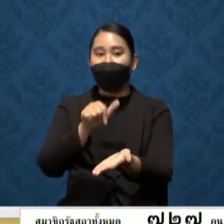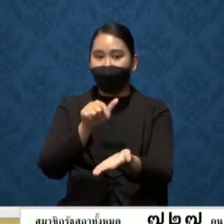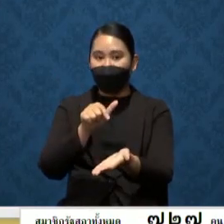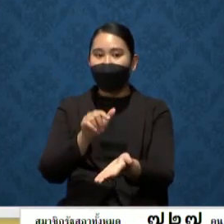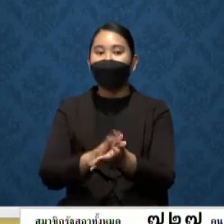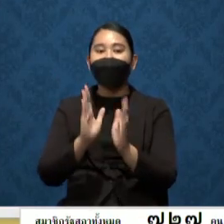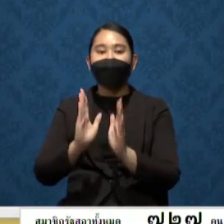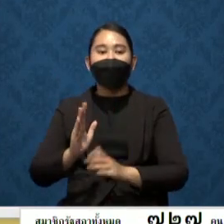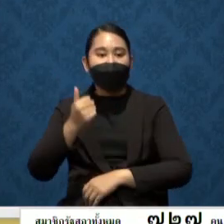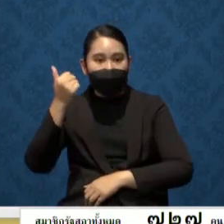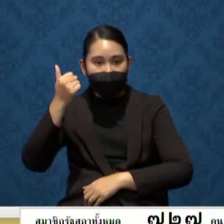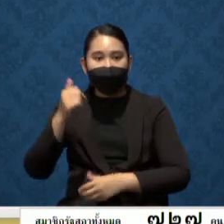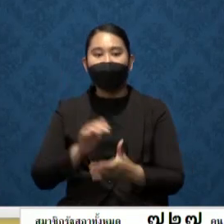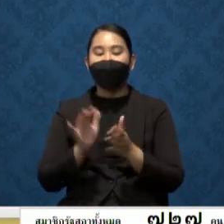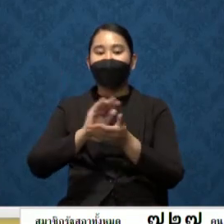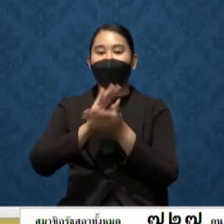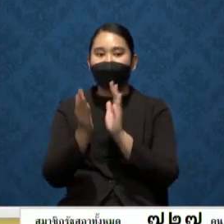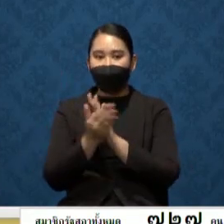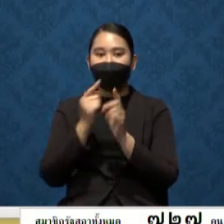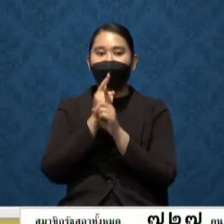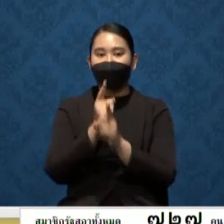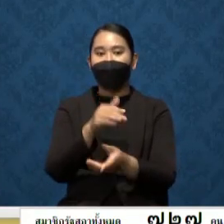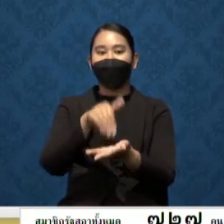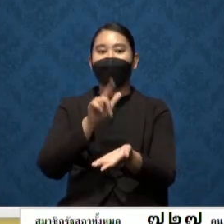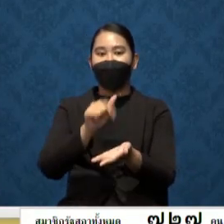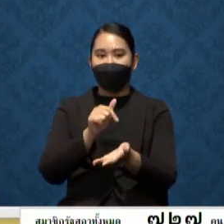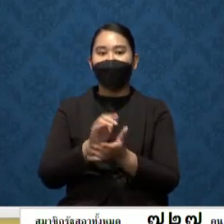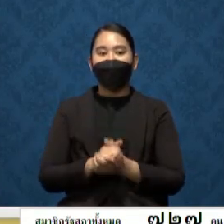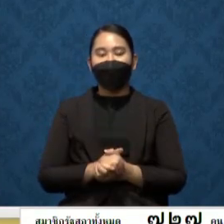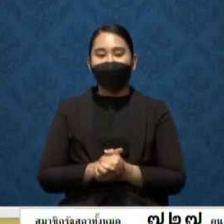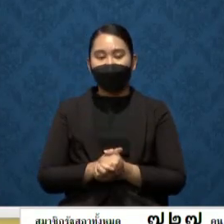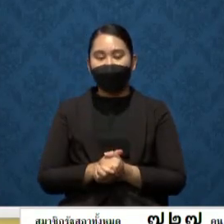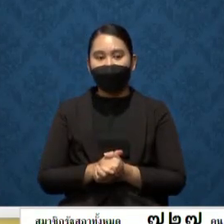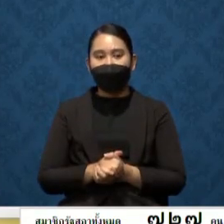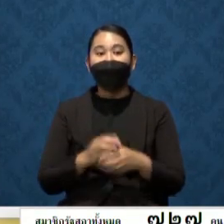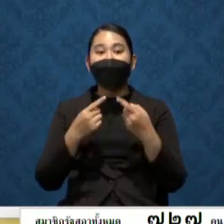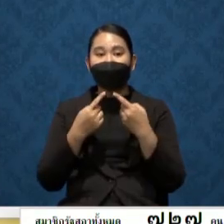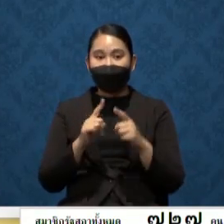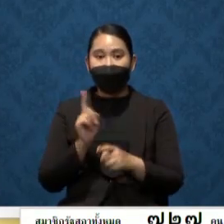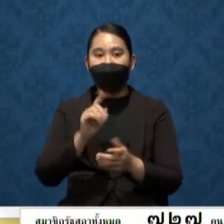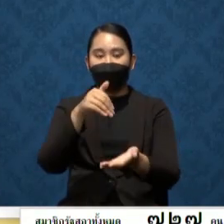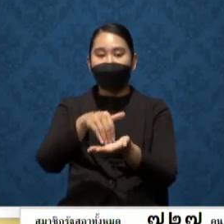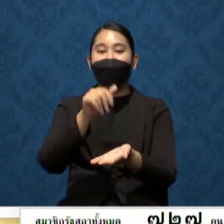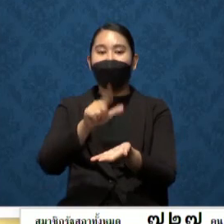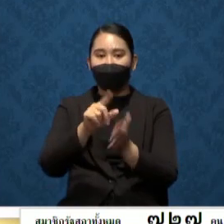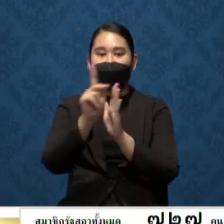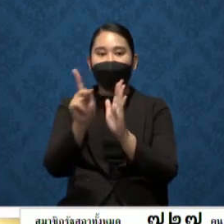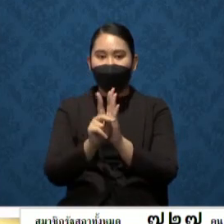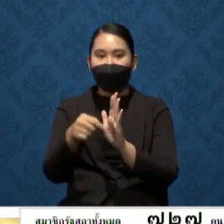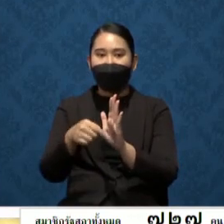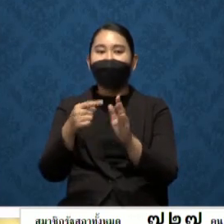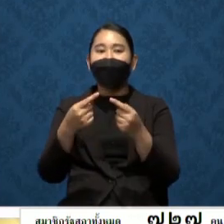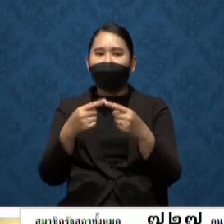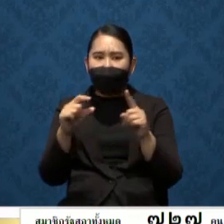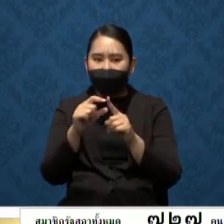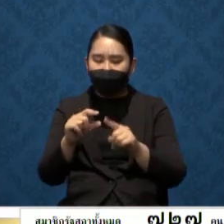ที่ทำให้กฎหมายอื่นนั้นปรับเปลี่ยนให้มาเป็นไปตามกฎหมายกำลังฉบับนี้แต่ปรากฎหมายกลางหน่อยนะครับไปใส่ข้อ